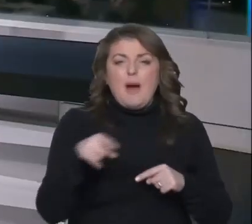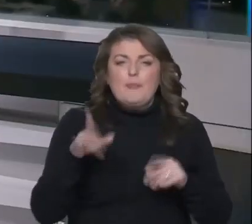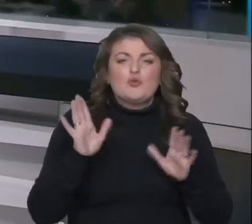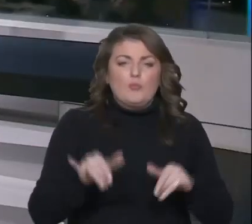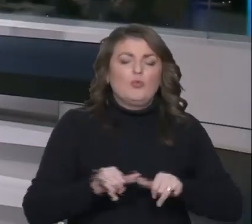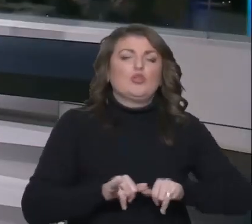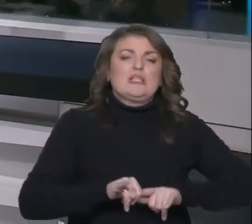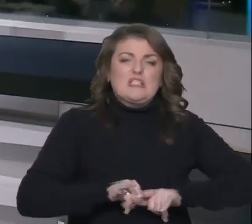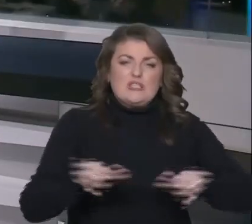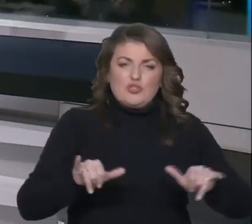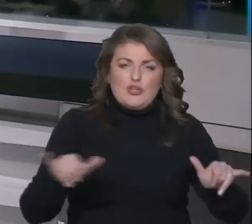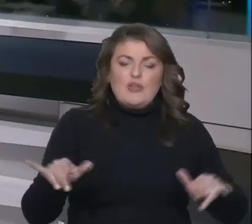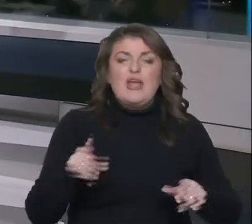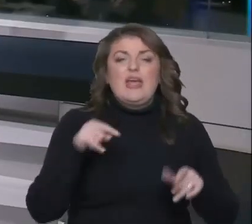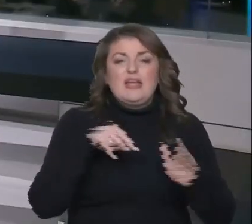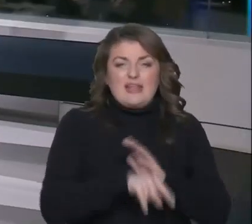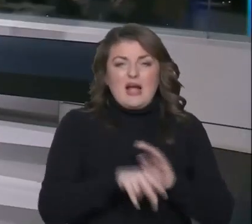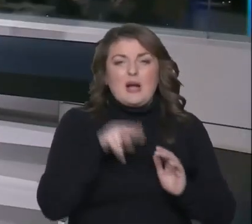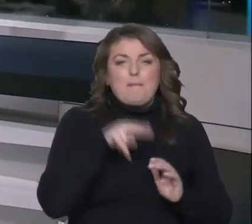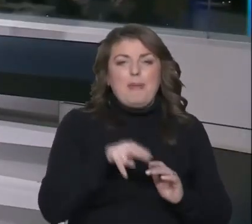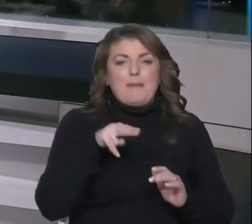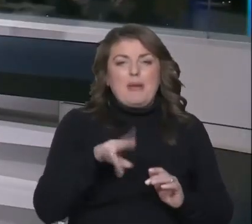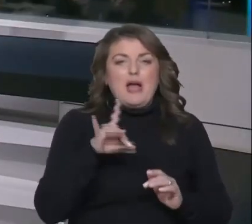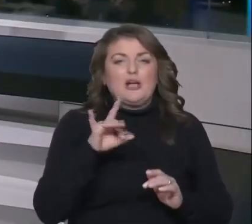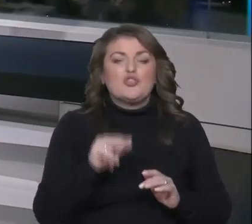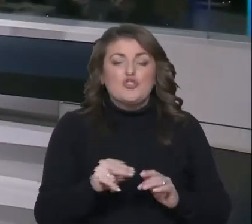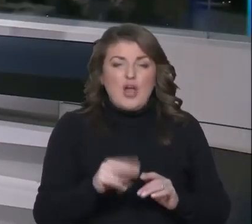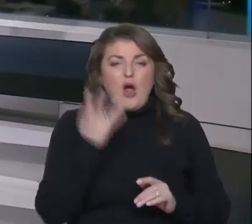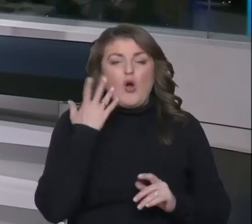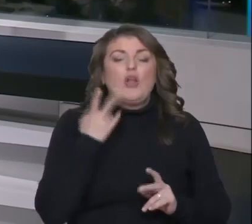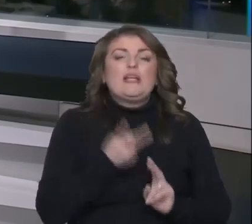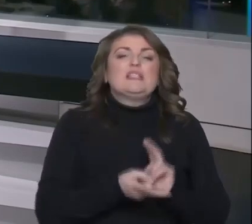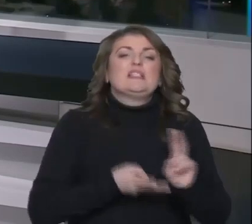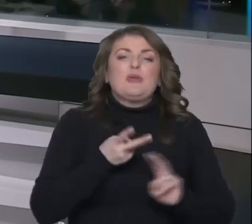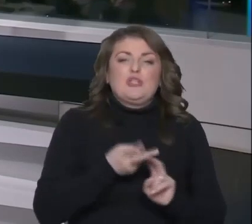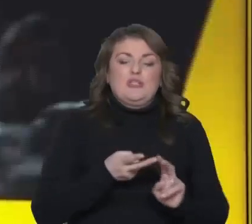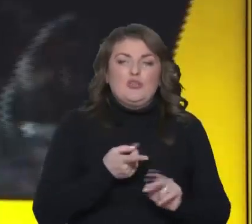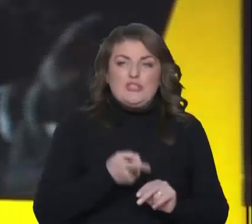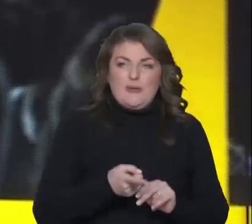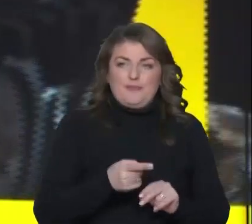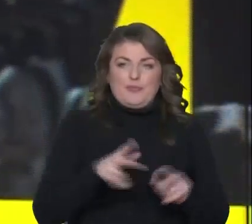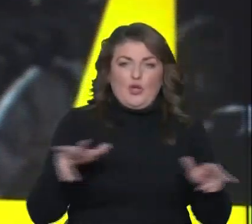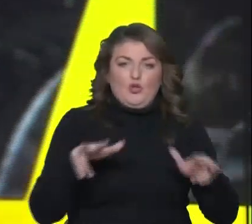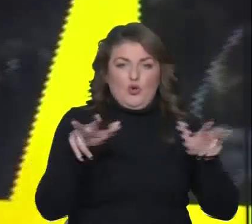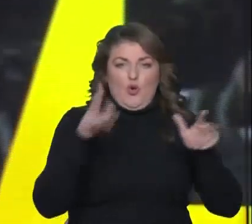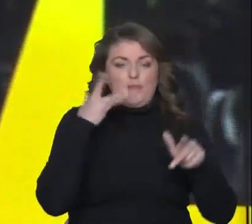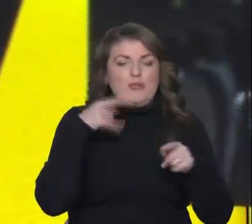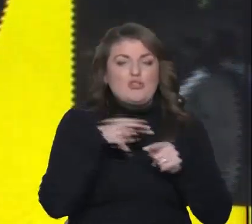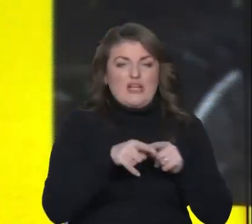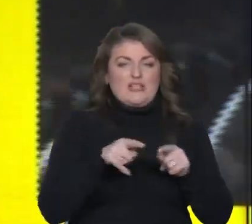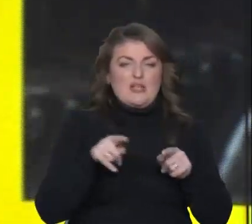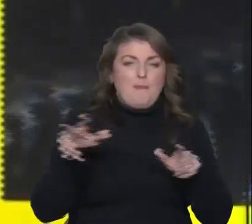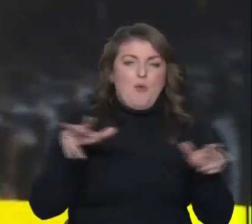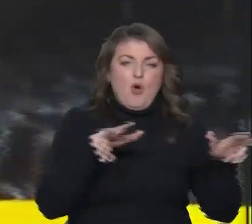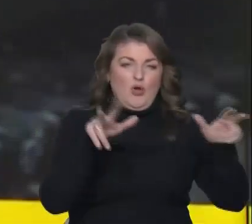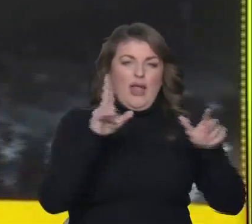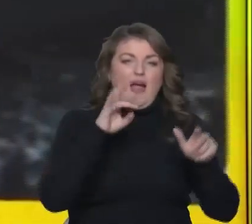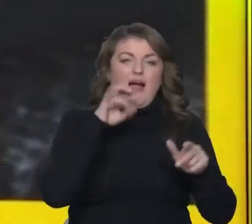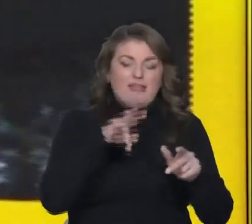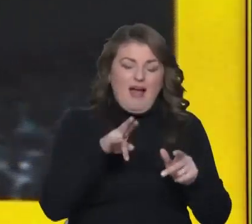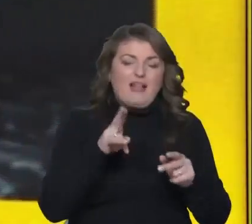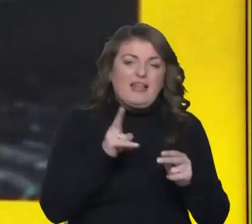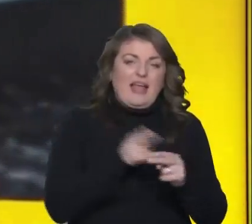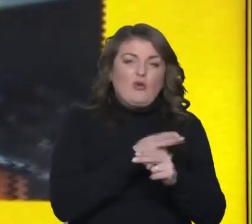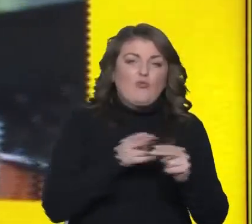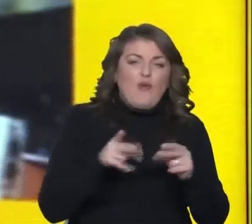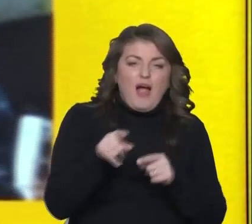будуть розширюватися, і так зване ППРЧ, коли змінюється безпосередньо дроном під час польоту канали керування,